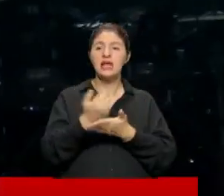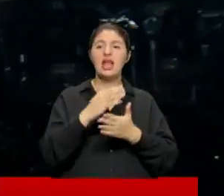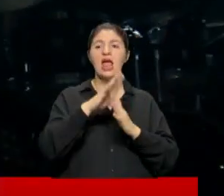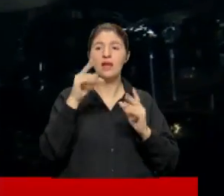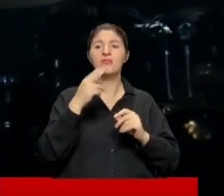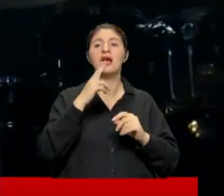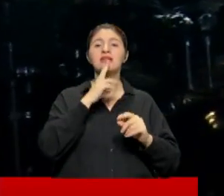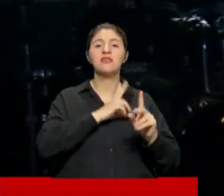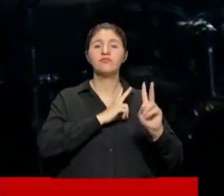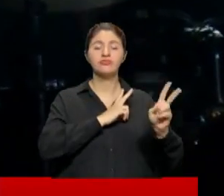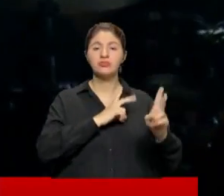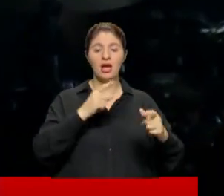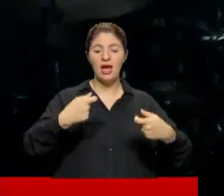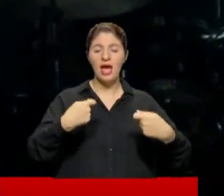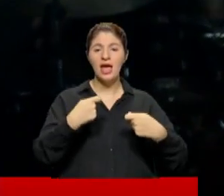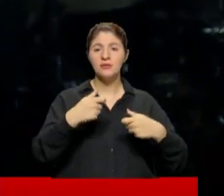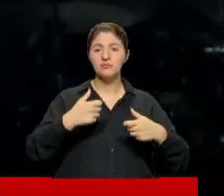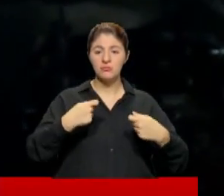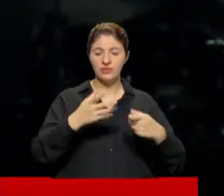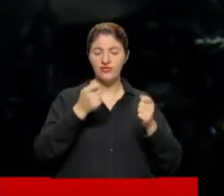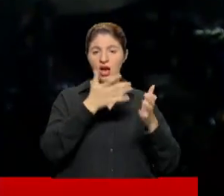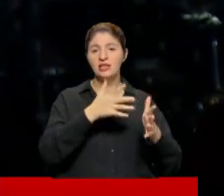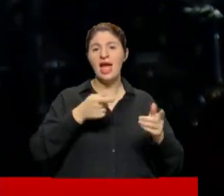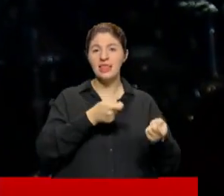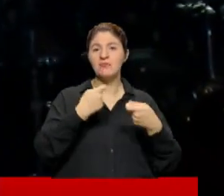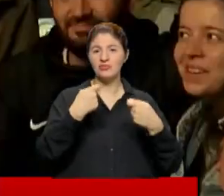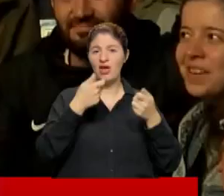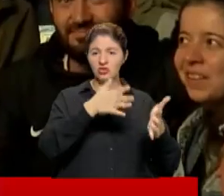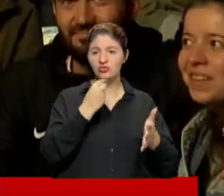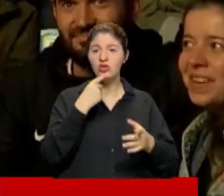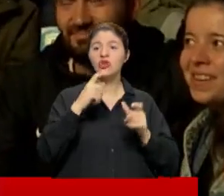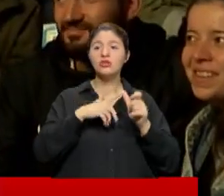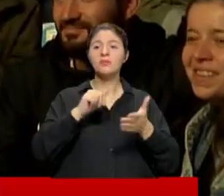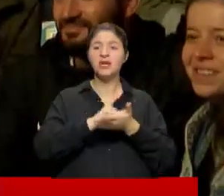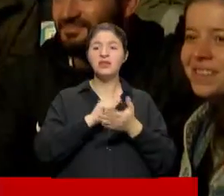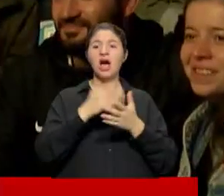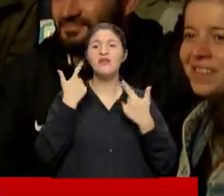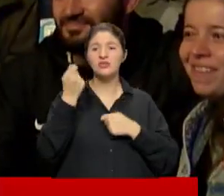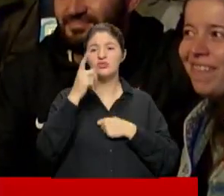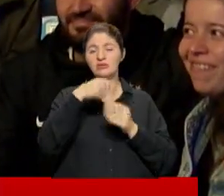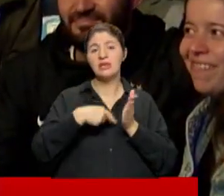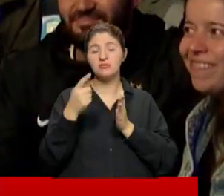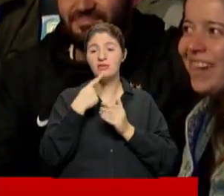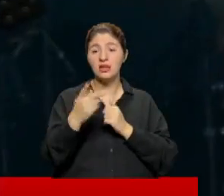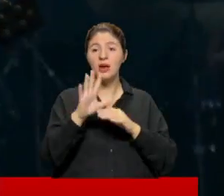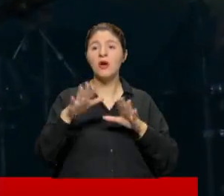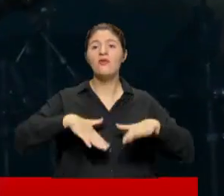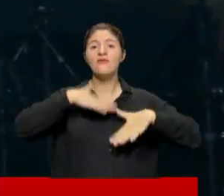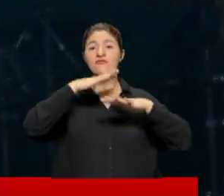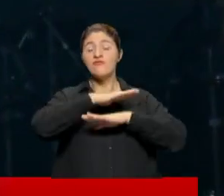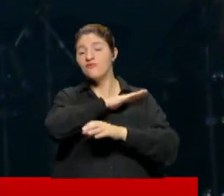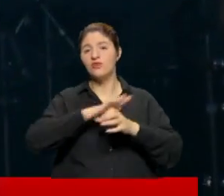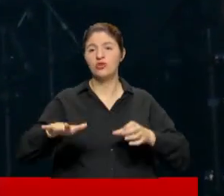masraflarına harcanacağı paylaştı sosyal medyada hava koşullarından dolayı iptal haberleri bile çıktı ancak konser tamamen